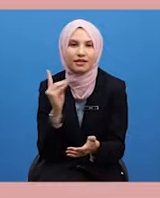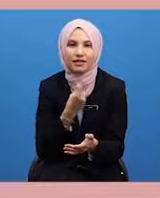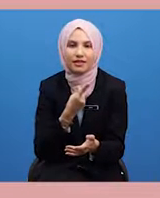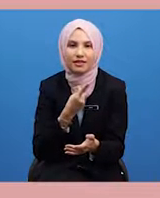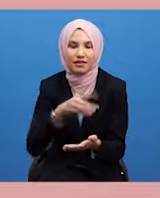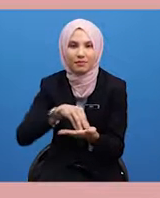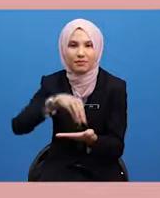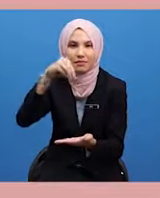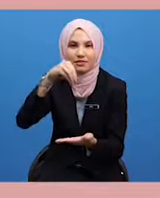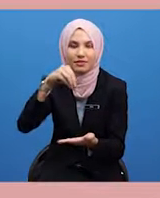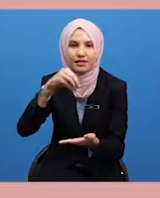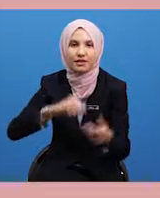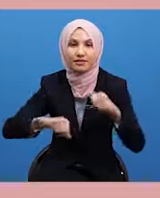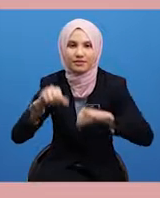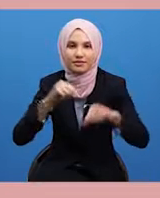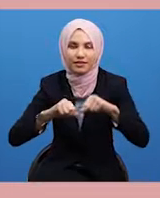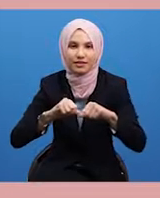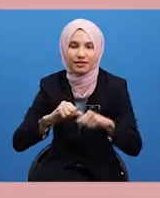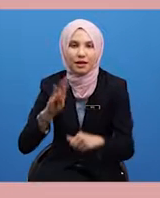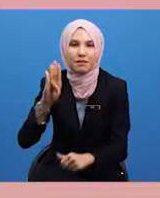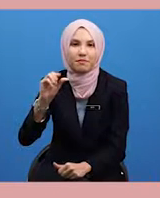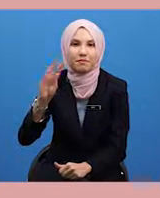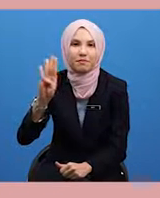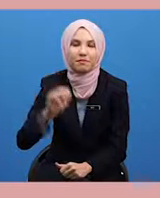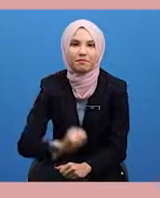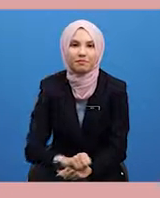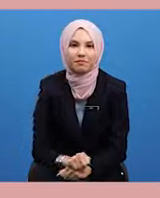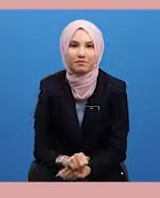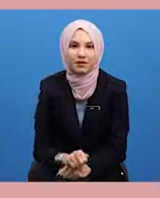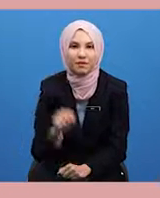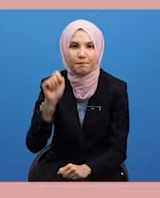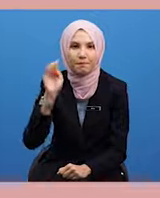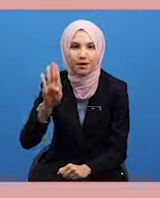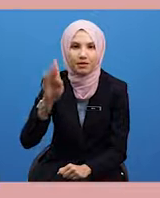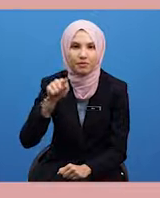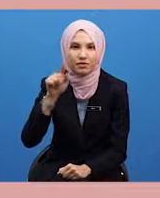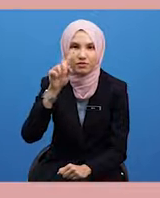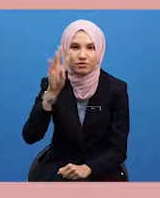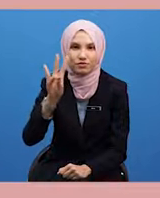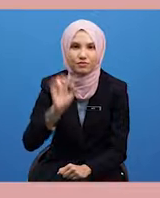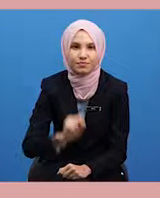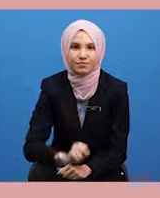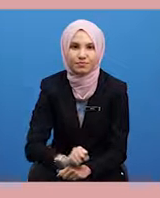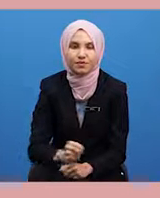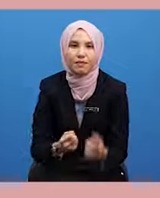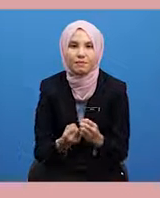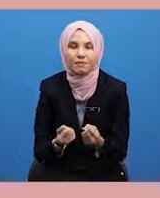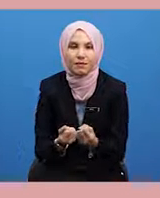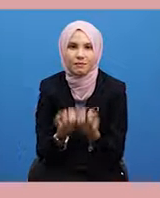tajuk berkaitan dengan bab 4.7, iaitu tajuk pembiakan